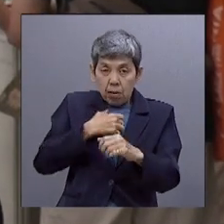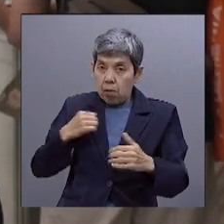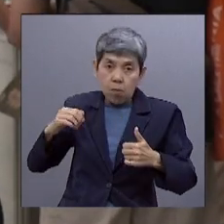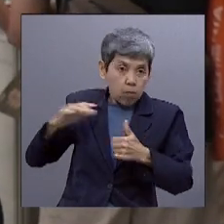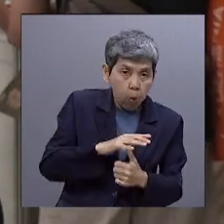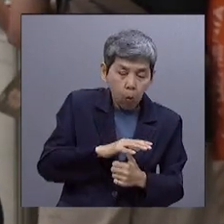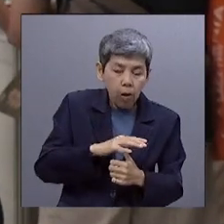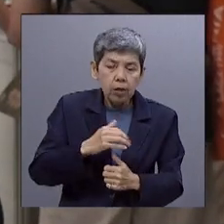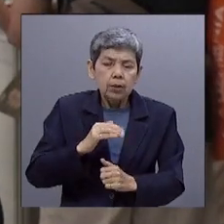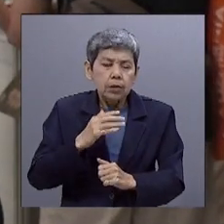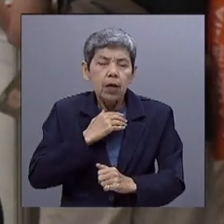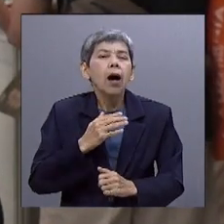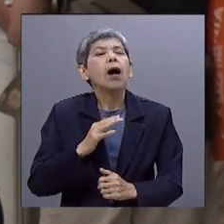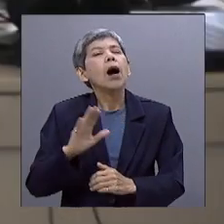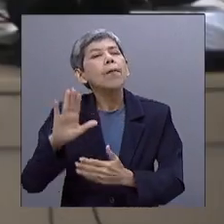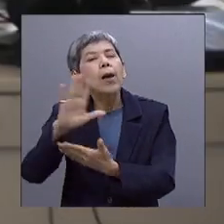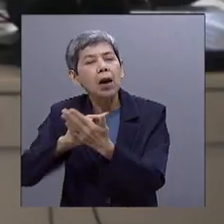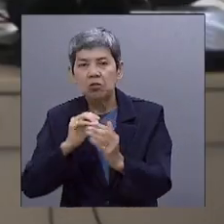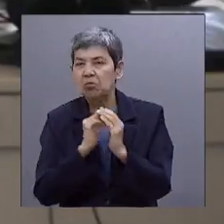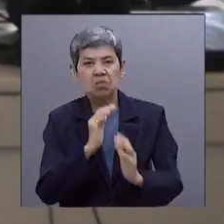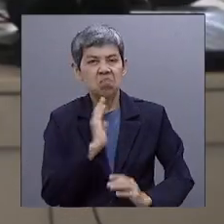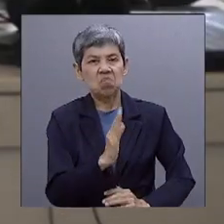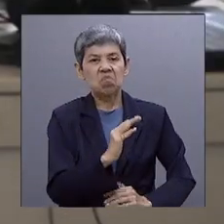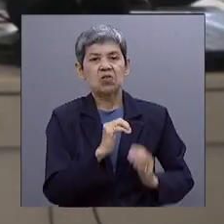รุนแรงในชีวิตจริงค่ะ